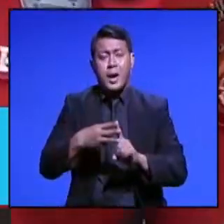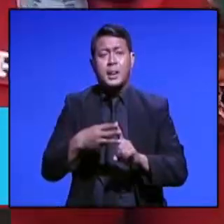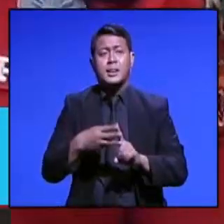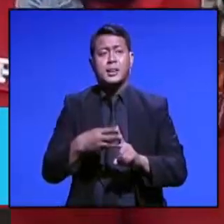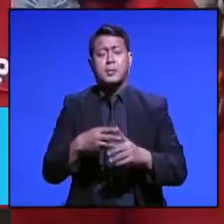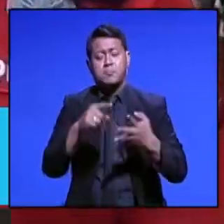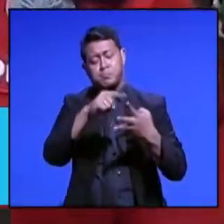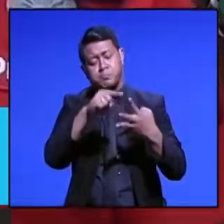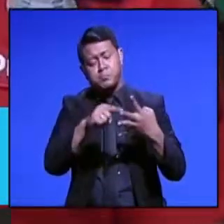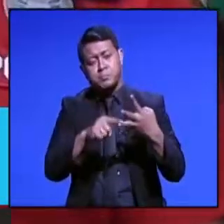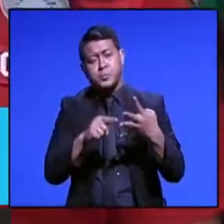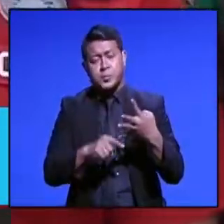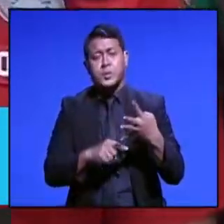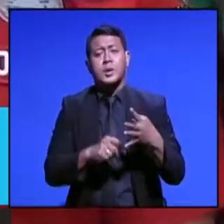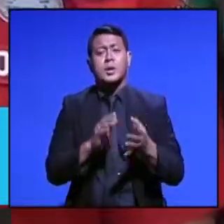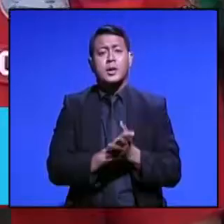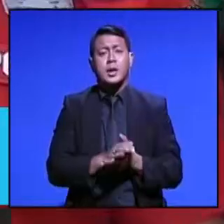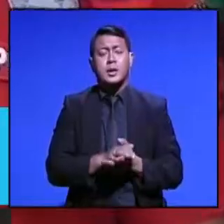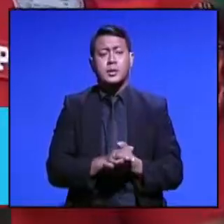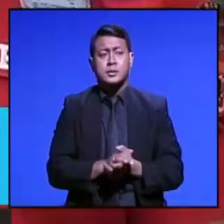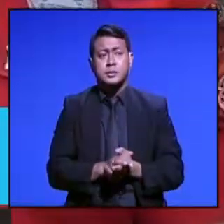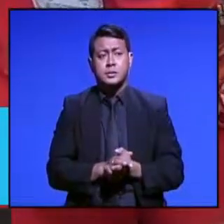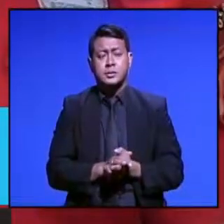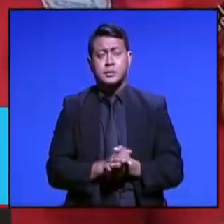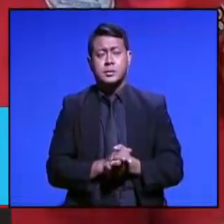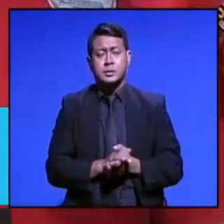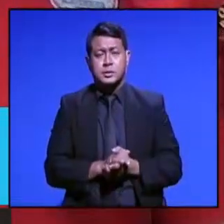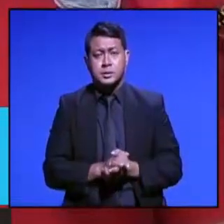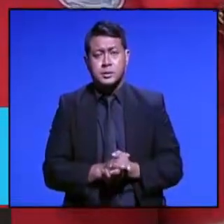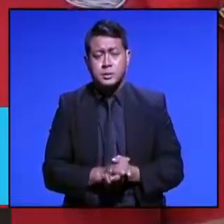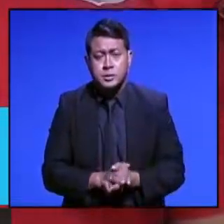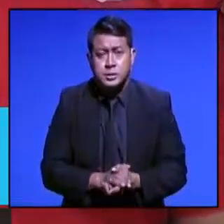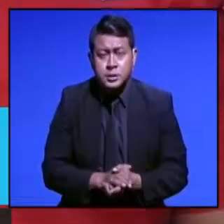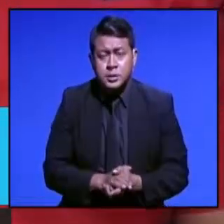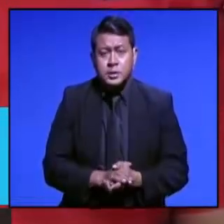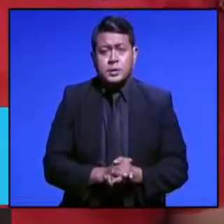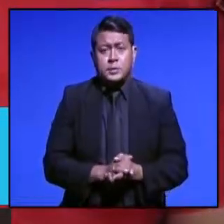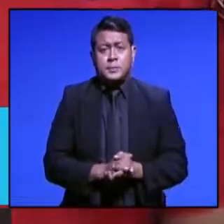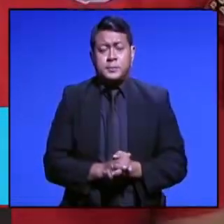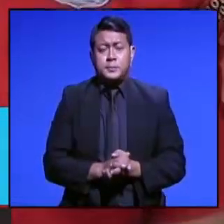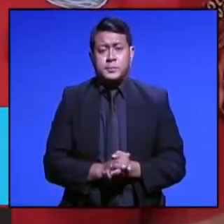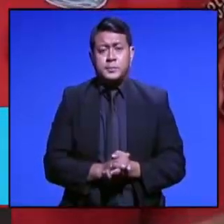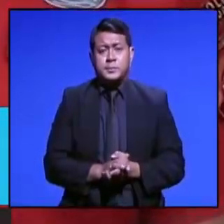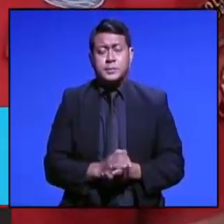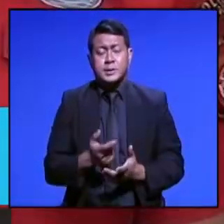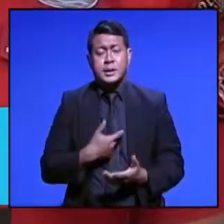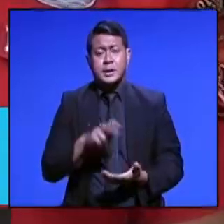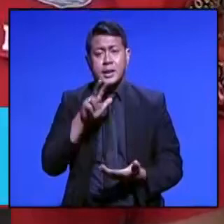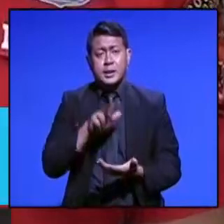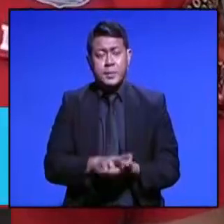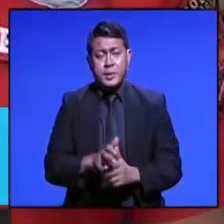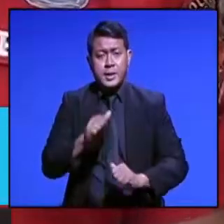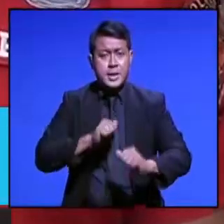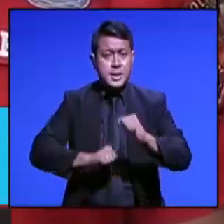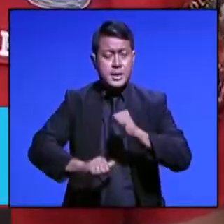Cigudeg, ya, termasuk di wilayah Nanggung dan juga di wilayah Lewiliang, Jasinga, itu kita nyatakan